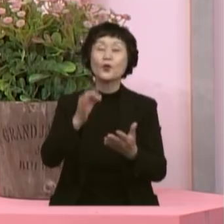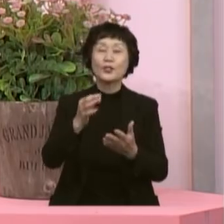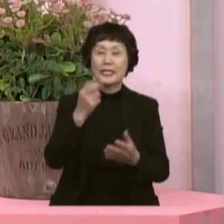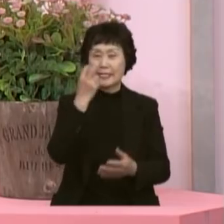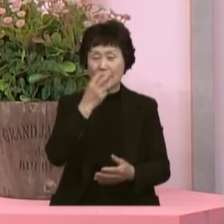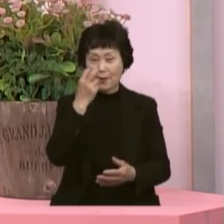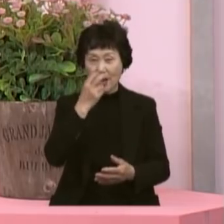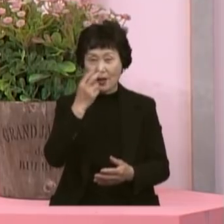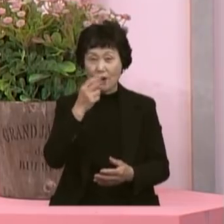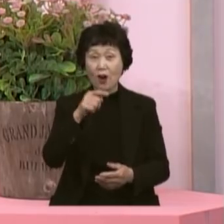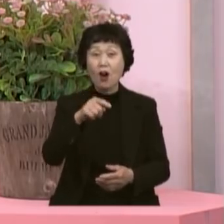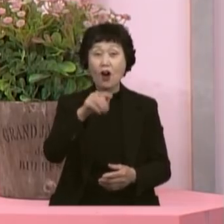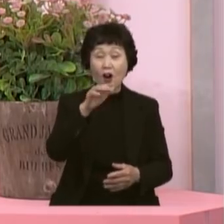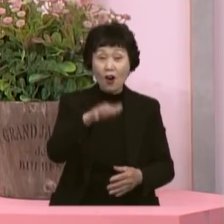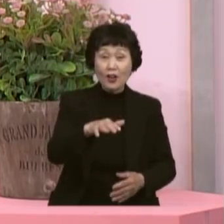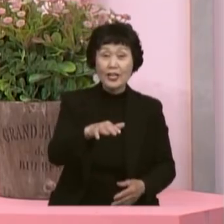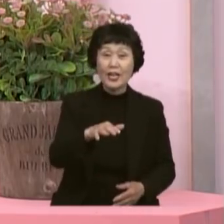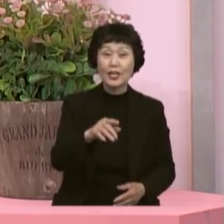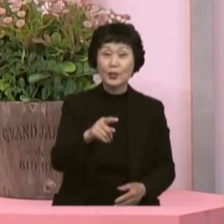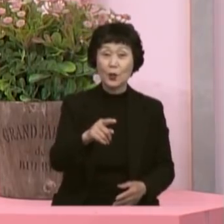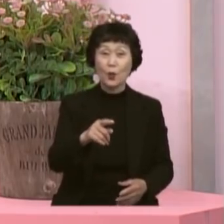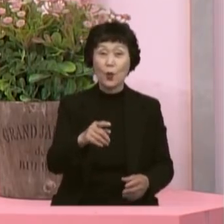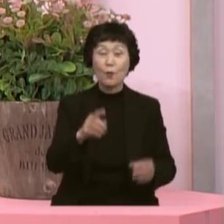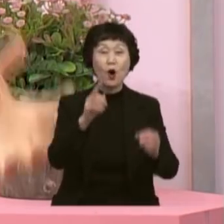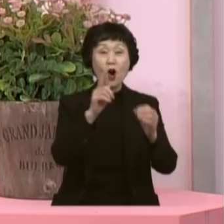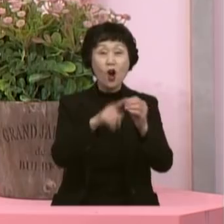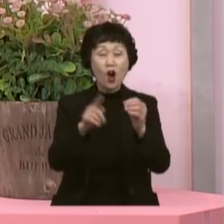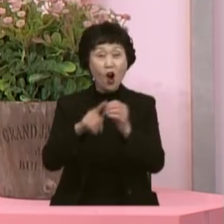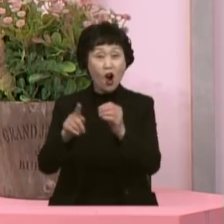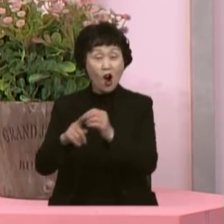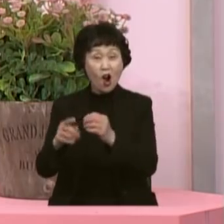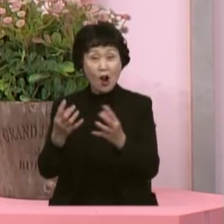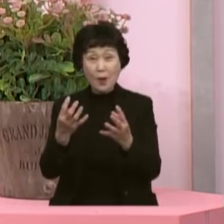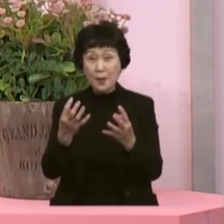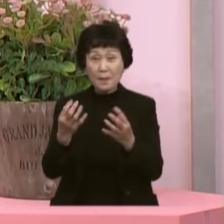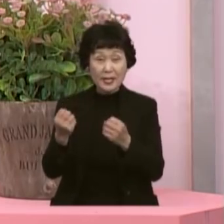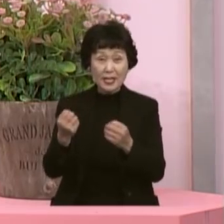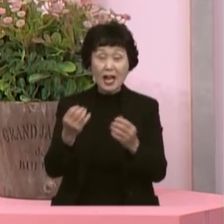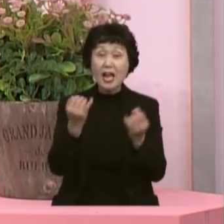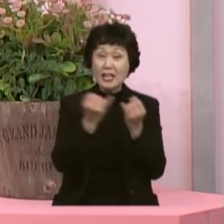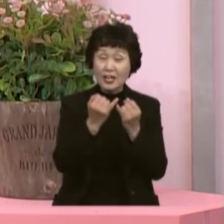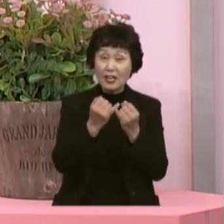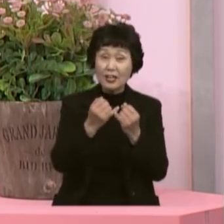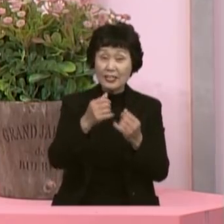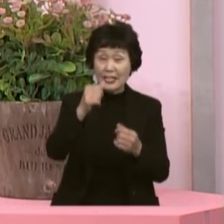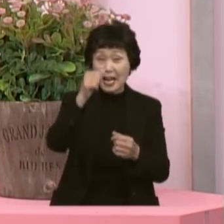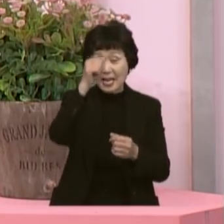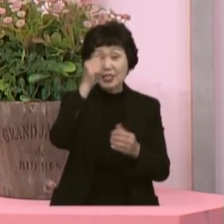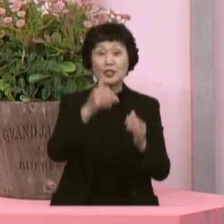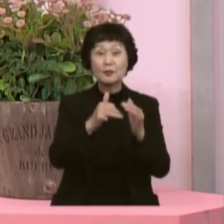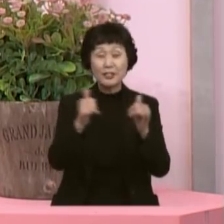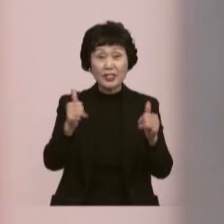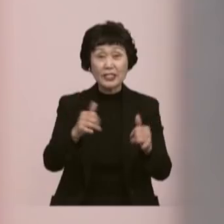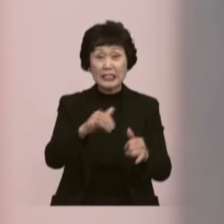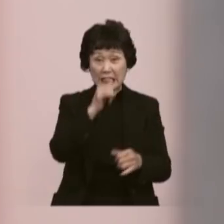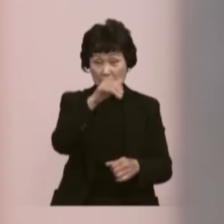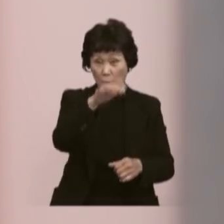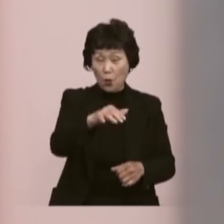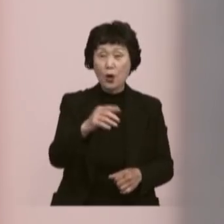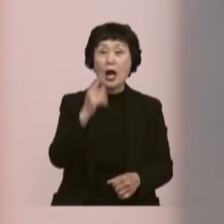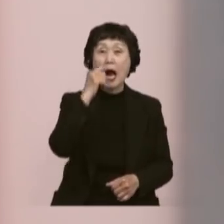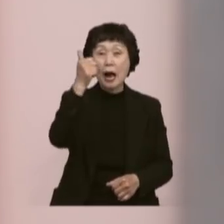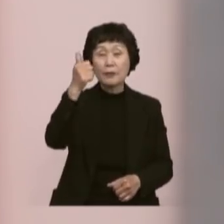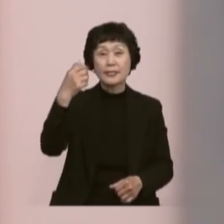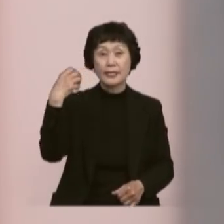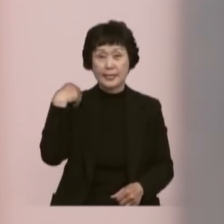또 여스님들이 있는 절이라 네. 아버지가 모든 걸 관리하고 다 아버지가 책임지고 하시는 건데 네. 그래도